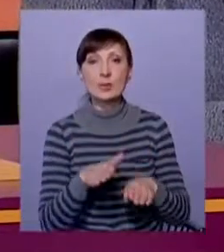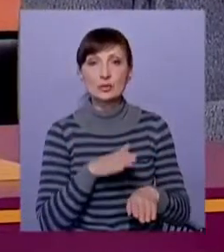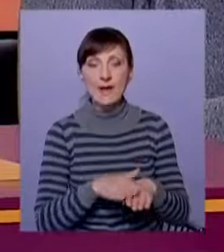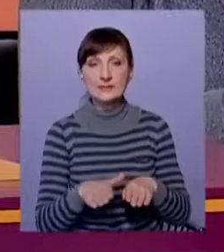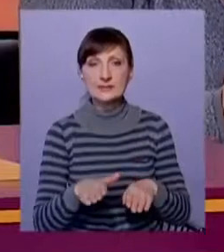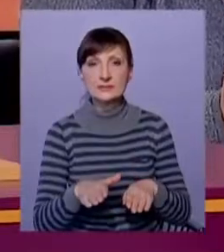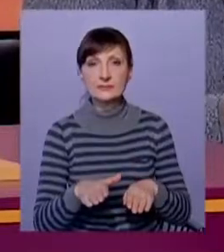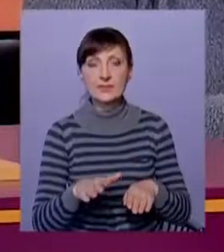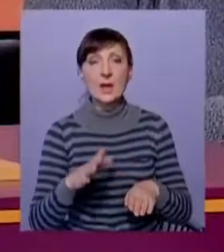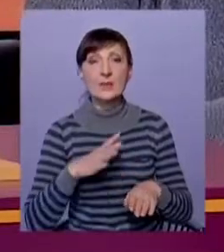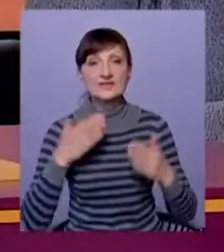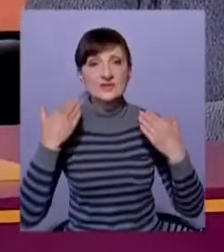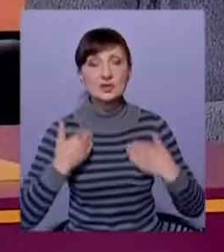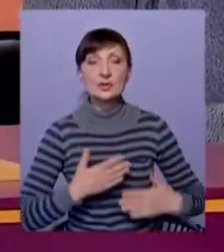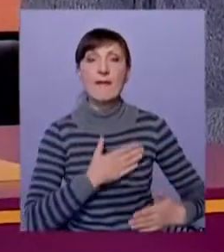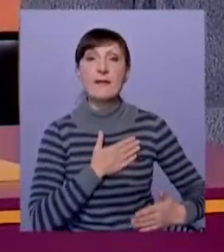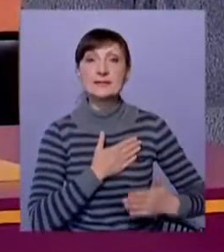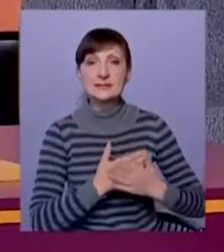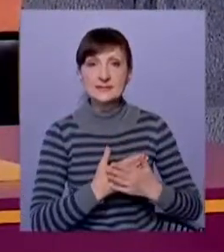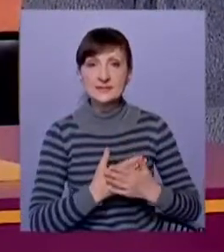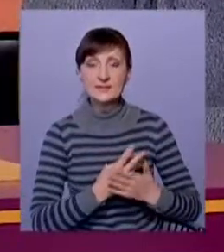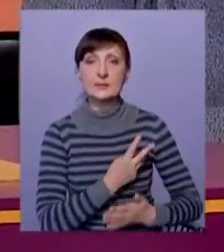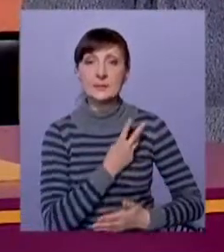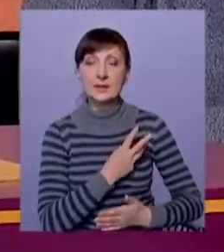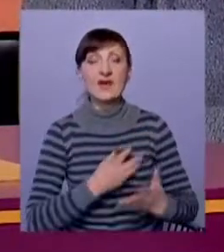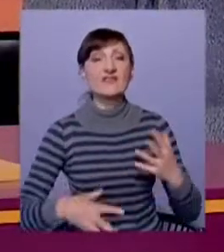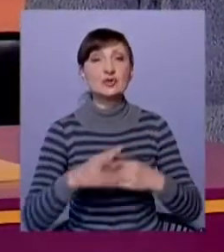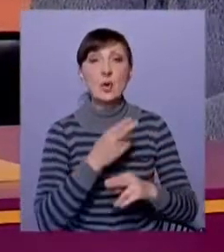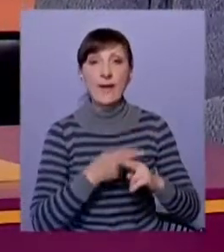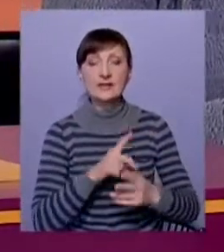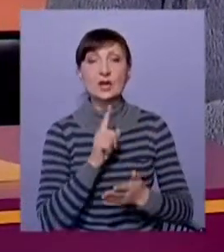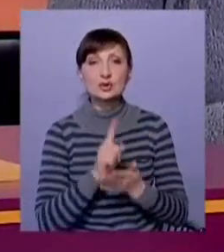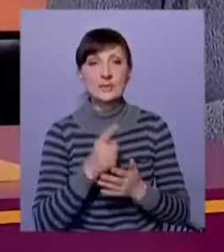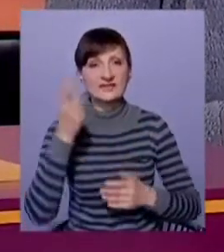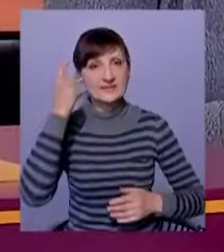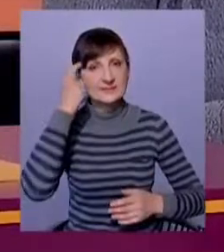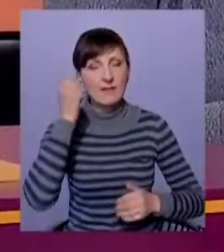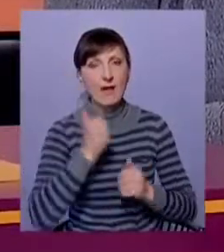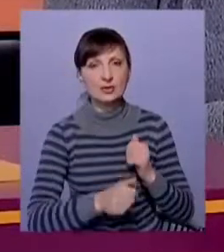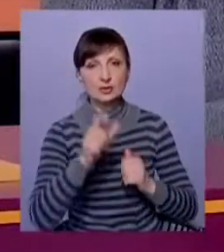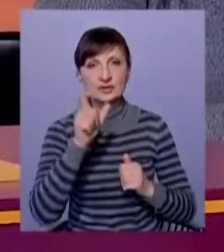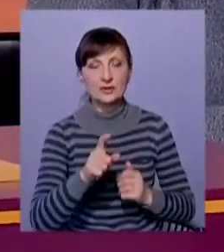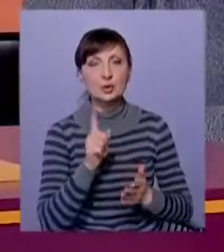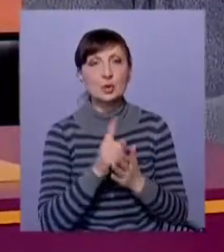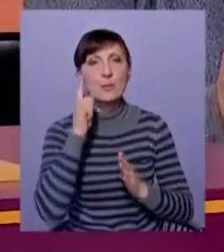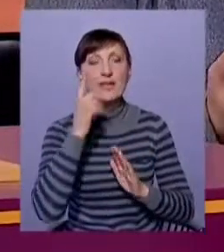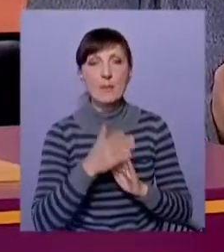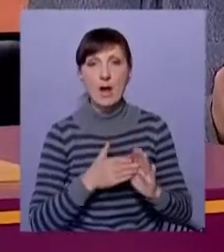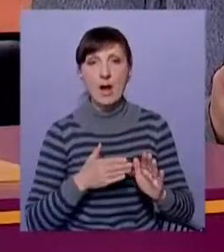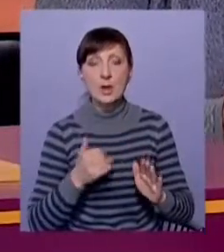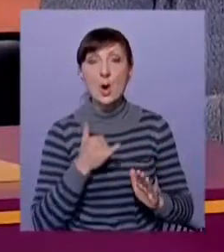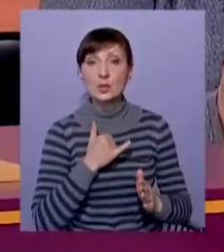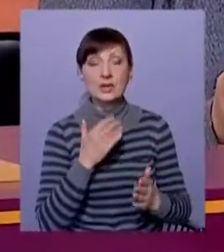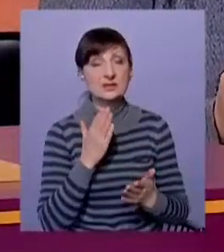и быть физически активными. Все это должно быть заложено в сознании каждого человека. У нас есть